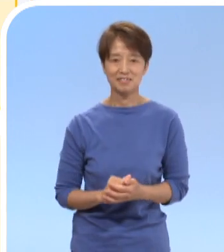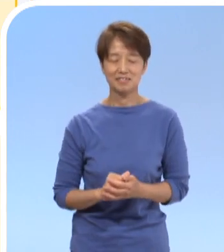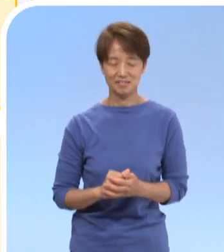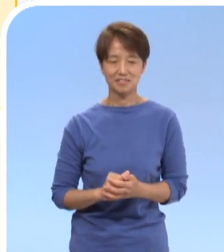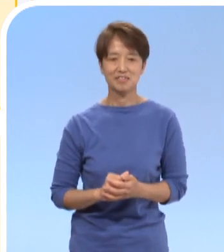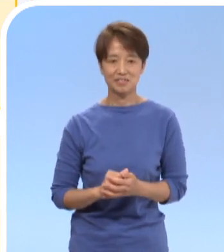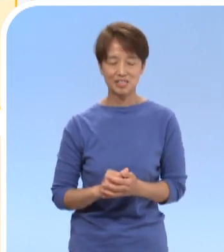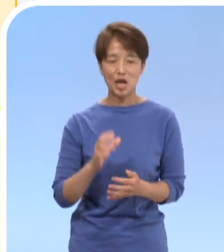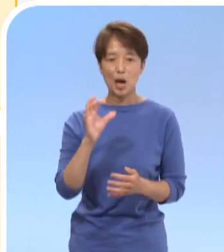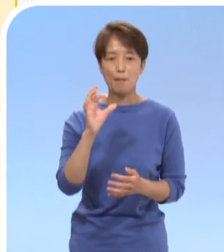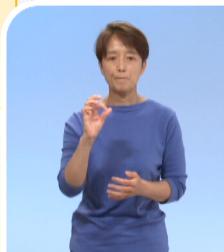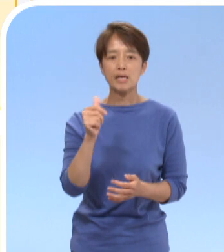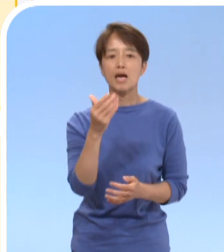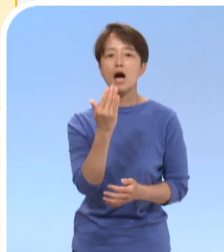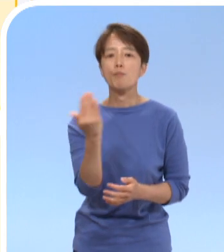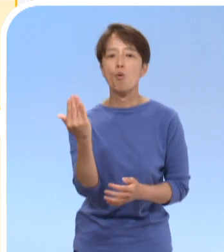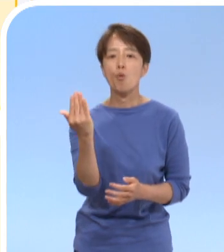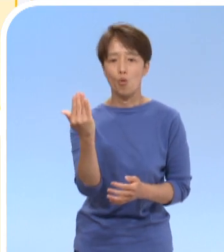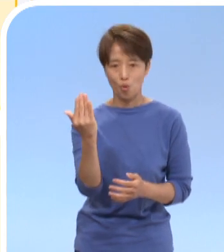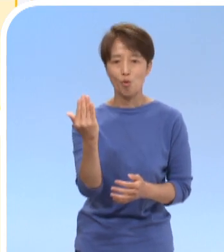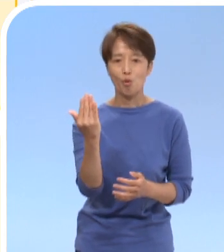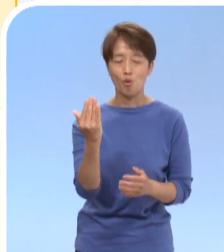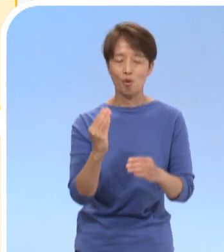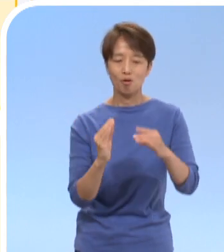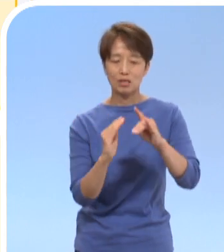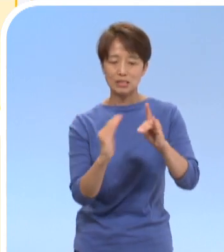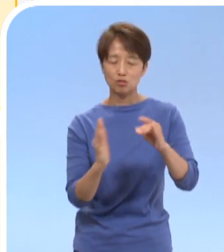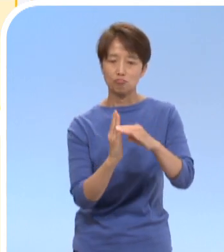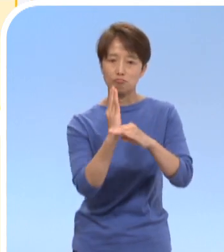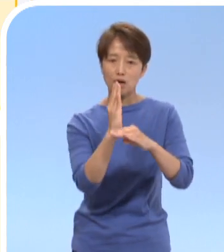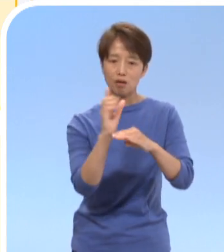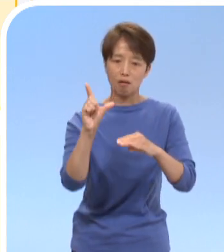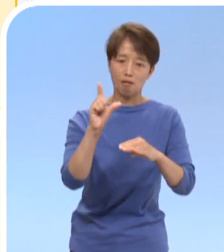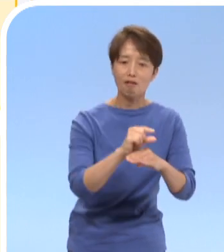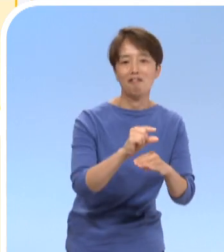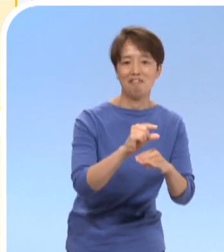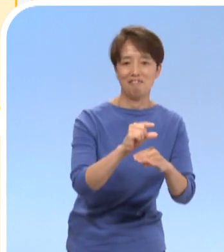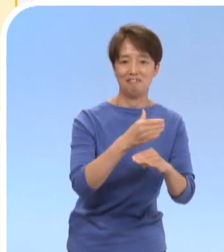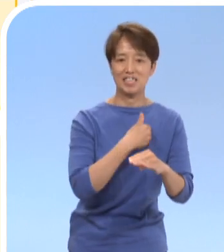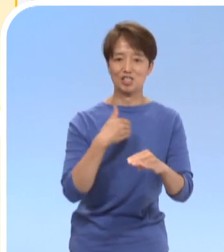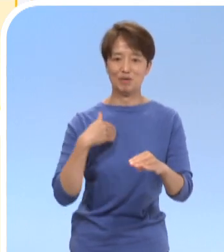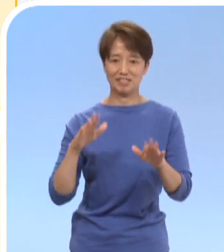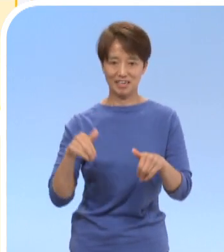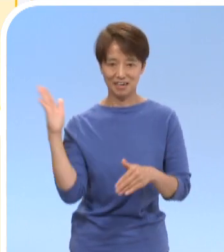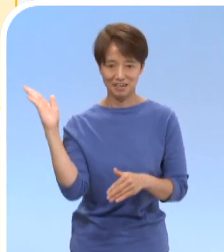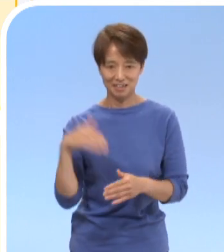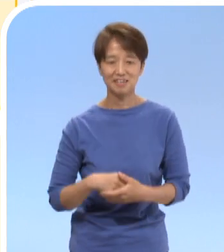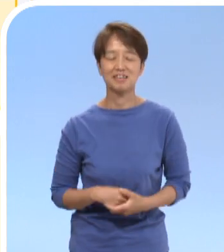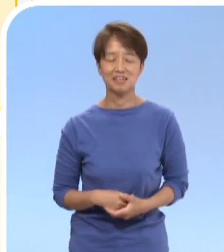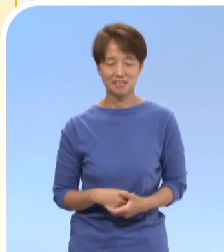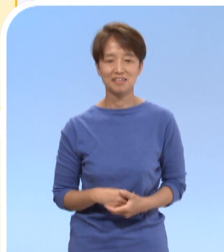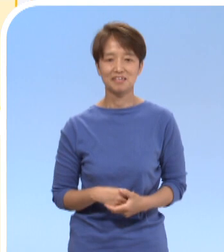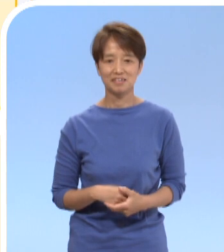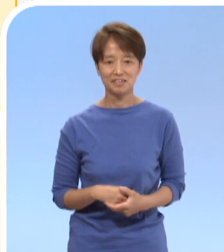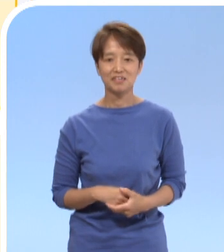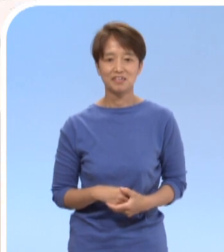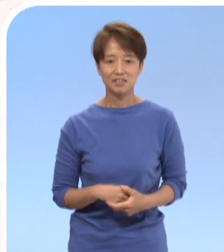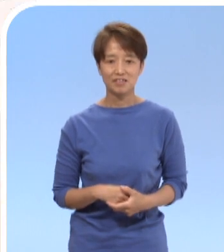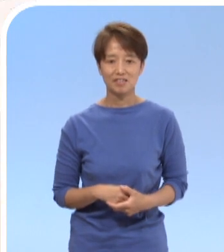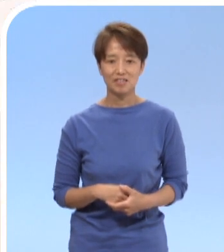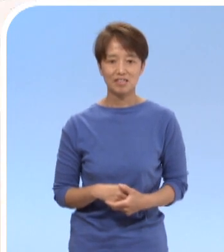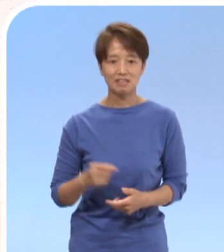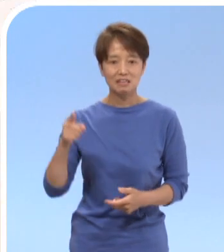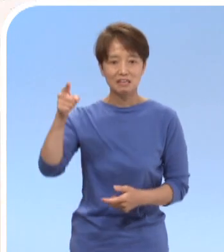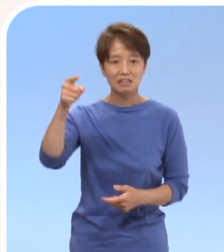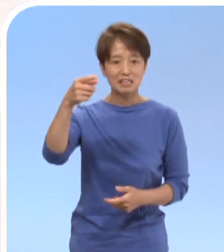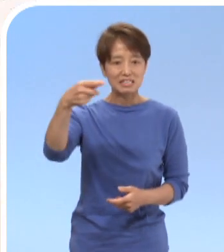とか、あとメタボの該当している社員が 6% 減少したとか。 上